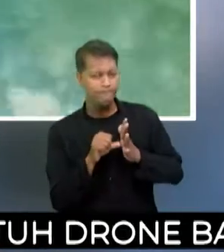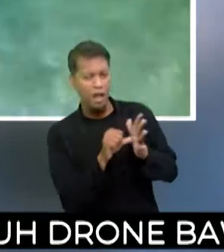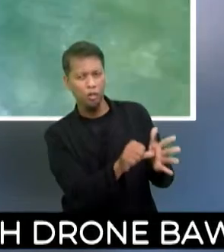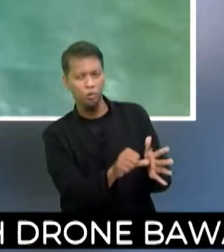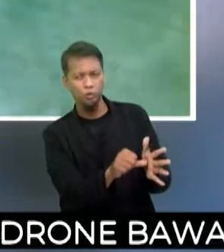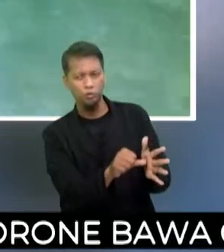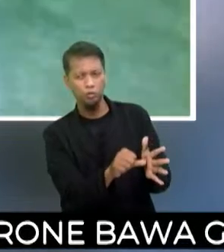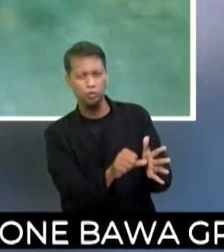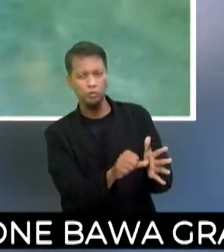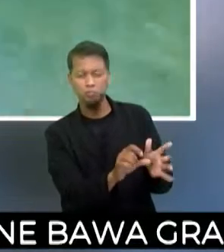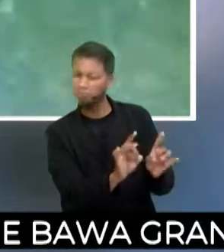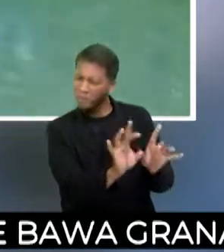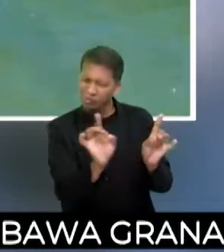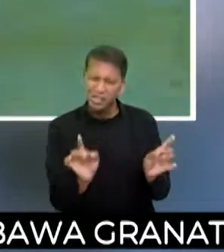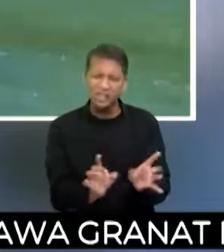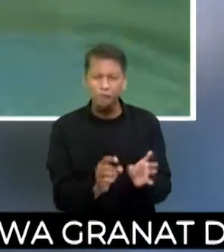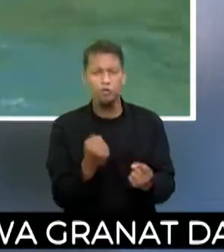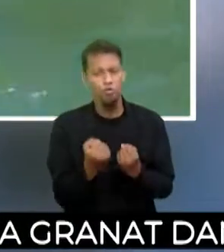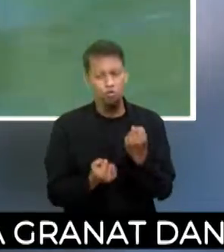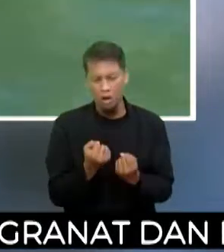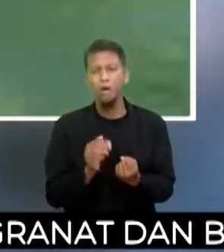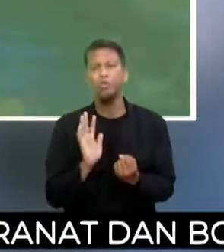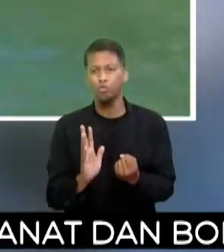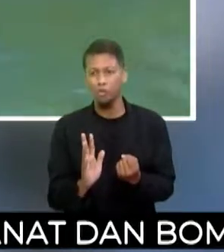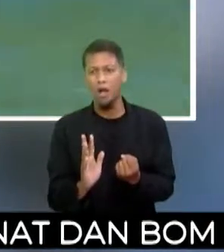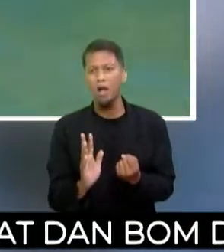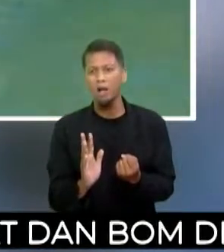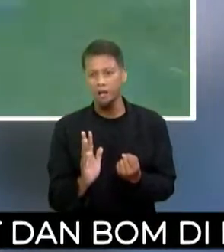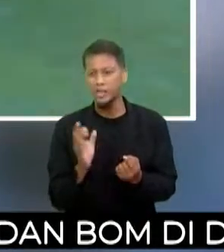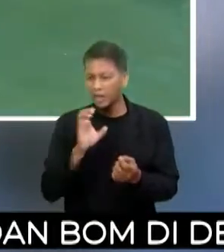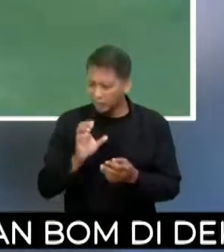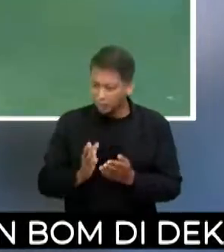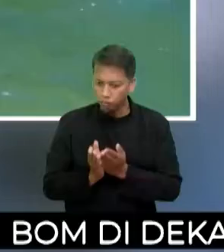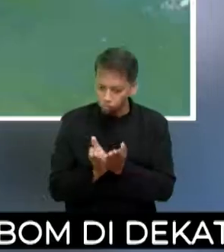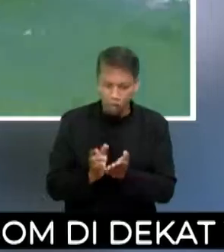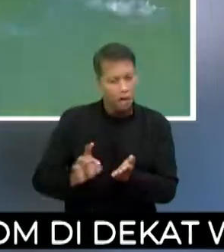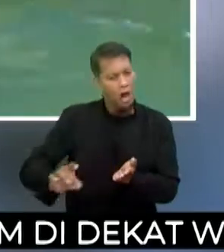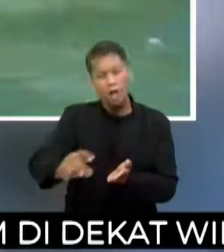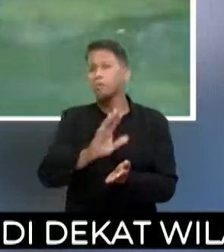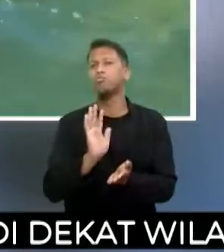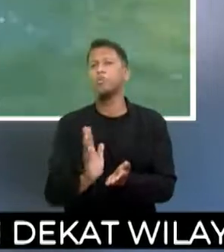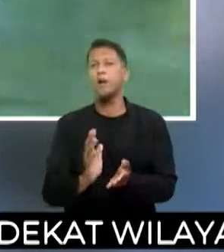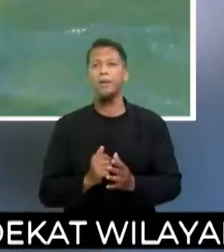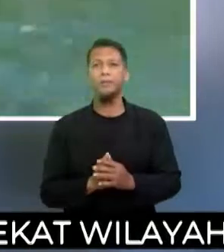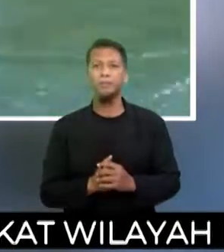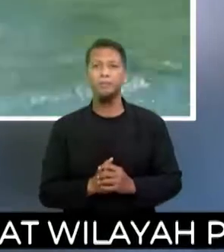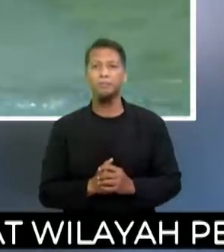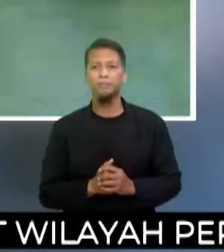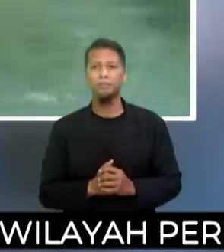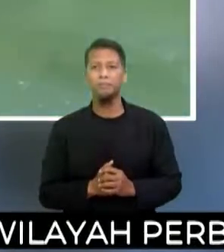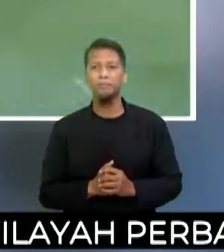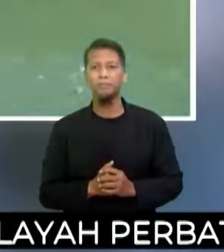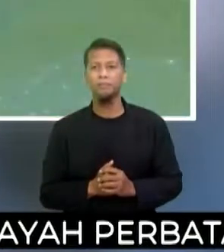melakukan berbagai macam upaya dan metode pencarian. Di antaranya adalah mengeluarkan